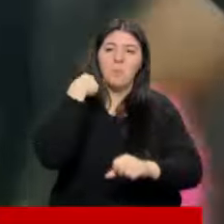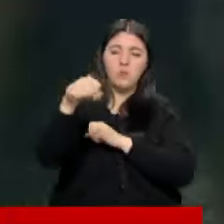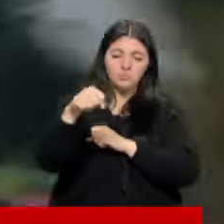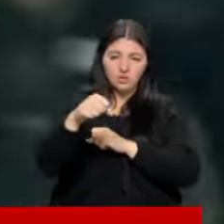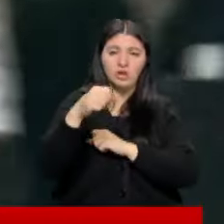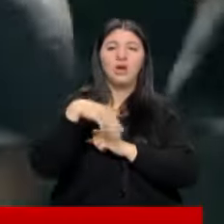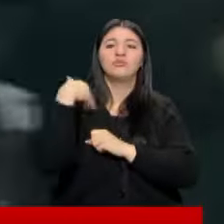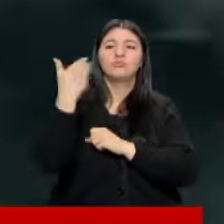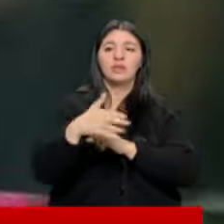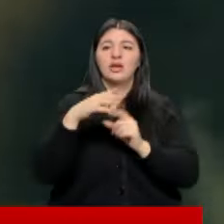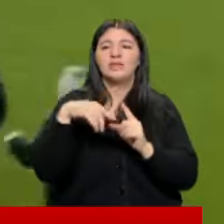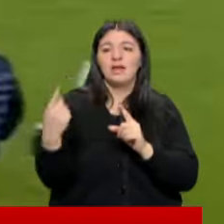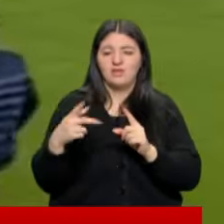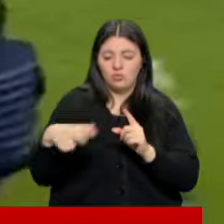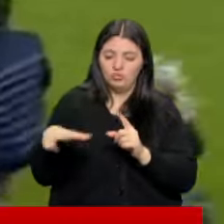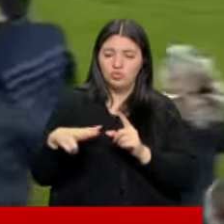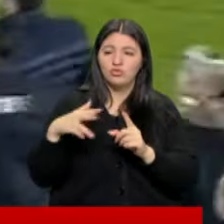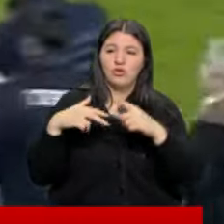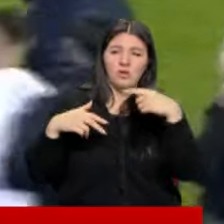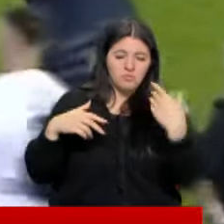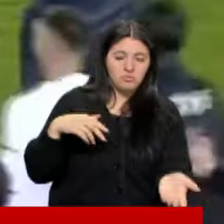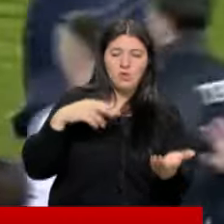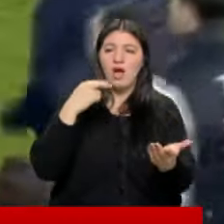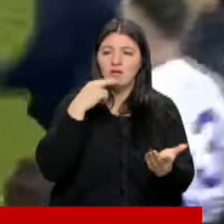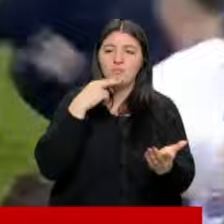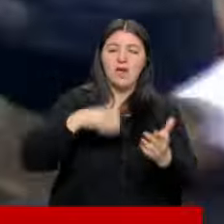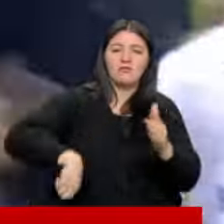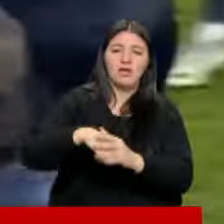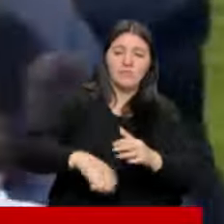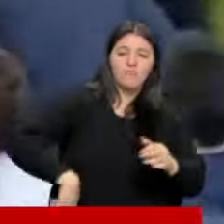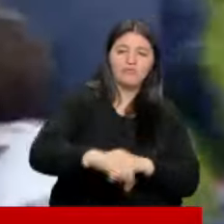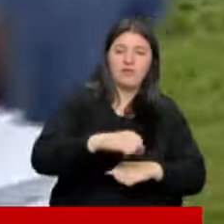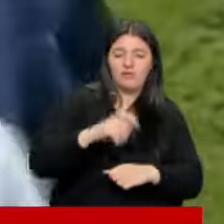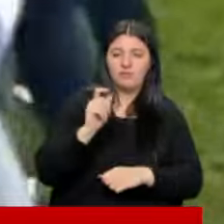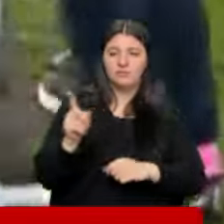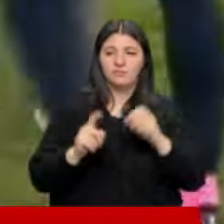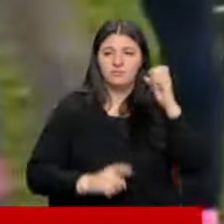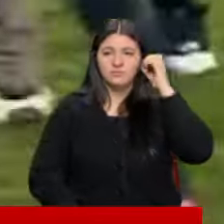saldırdı. Ardından yanındaki kişiler yere düşen hakeme tekmeler attı.